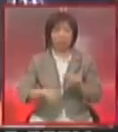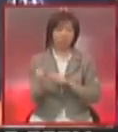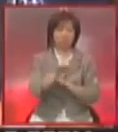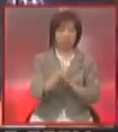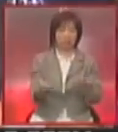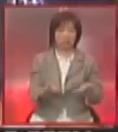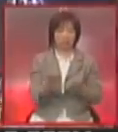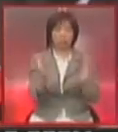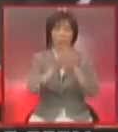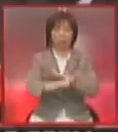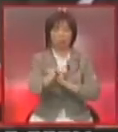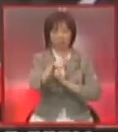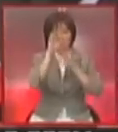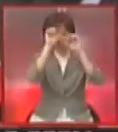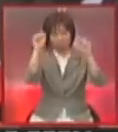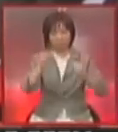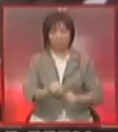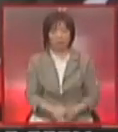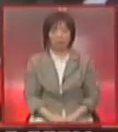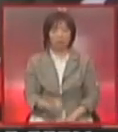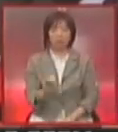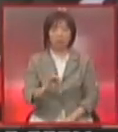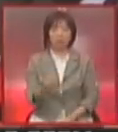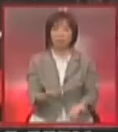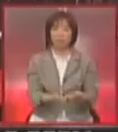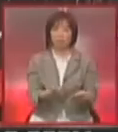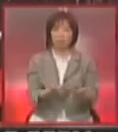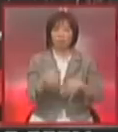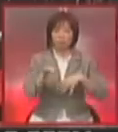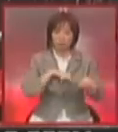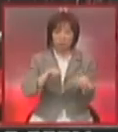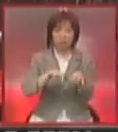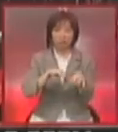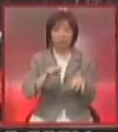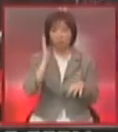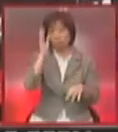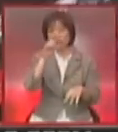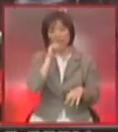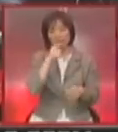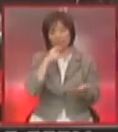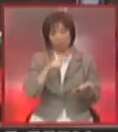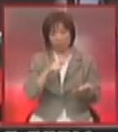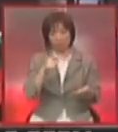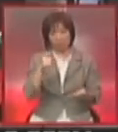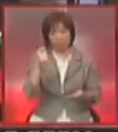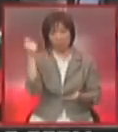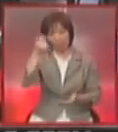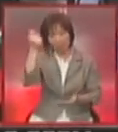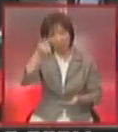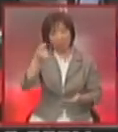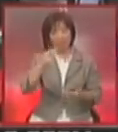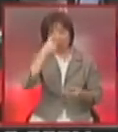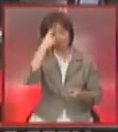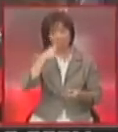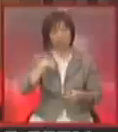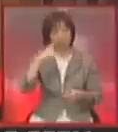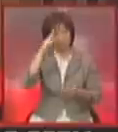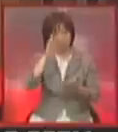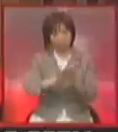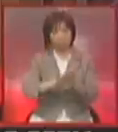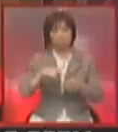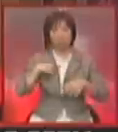ng testimonya si Garcia tungkol sa dollar accounts ni Corona. I will not testify because I believe I will be breaking the